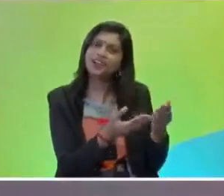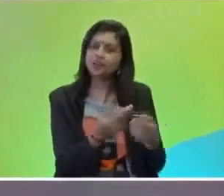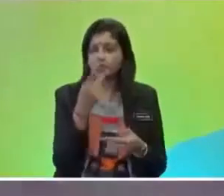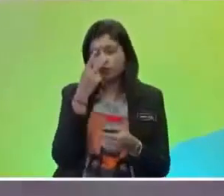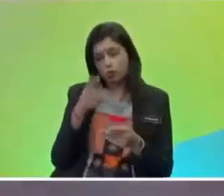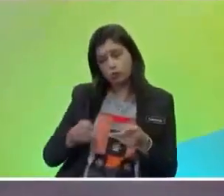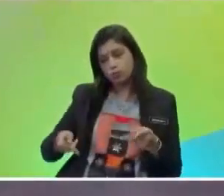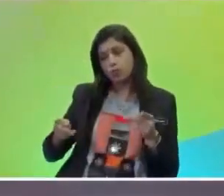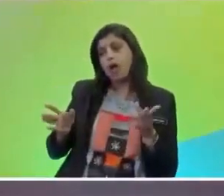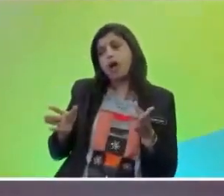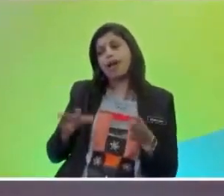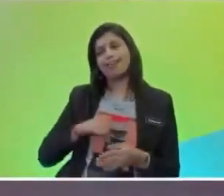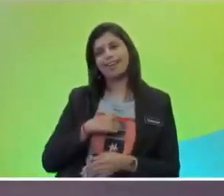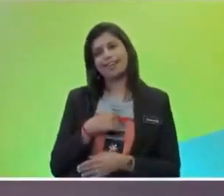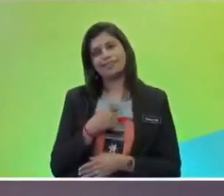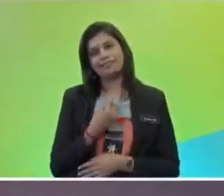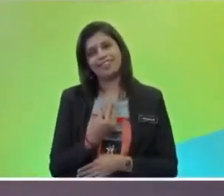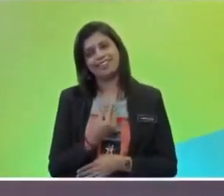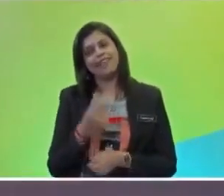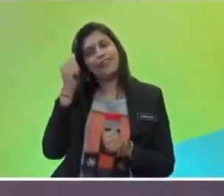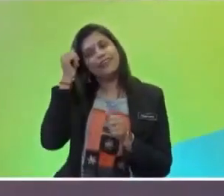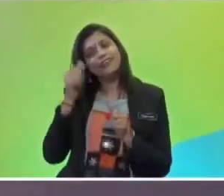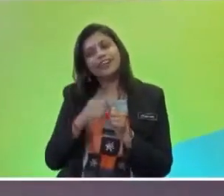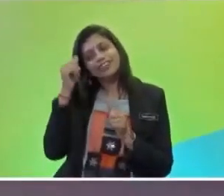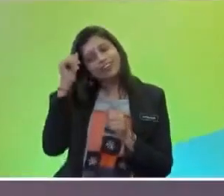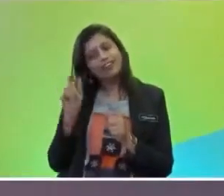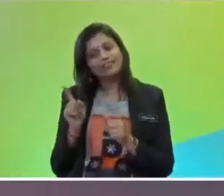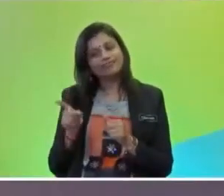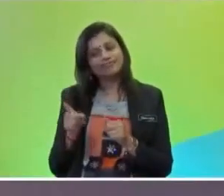je, gubahan bunga ni je, dia akan lihat dia dah tahu dah. Okey,